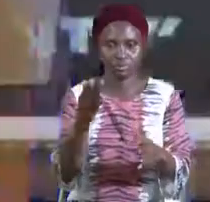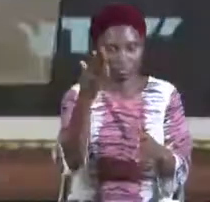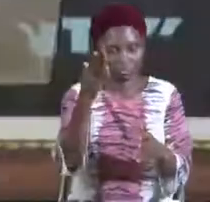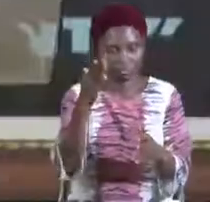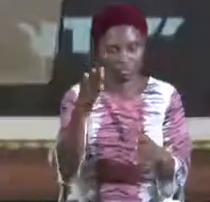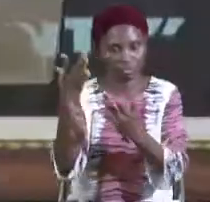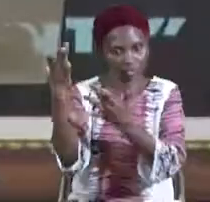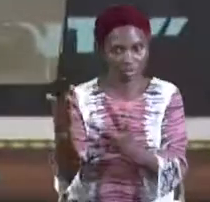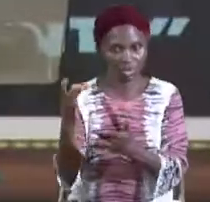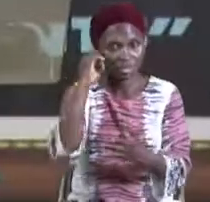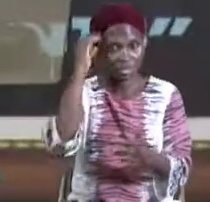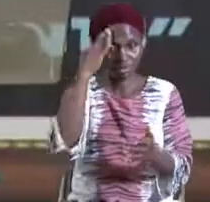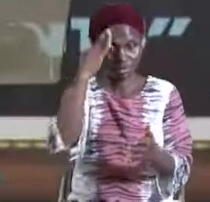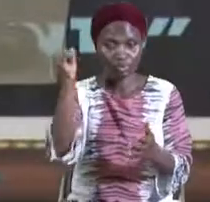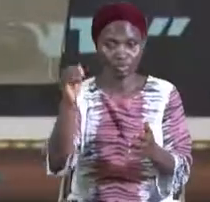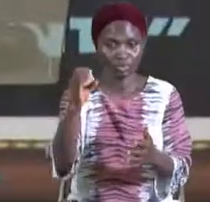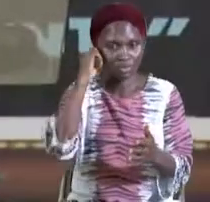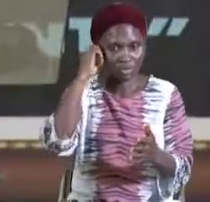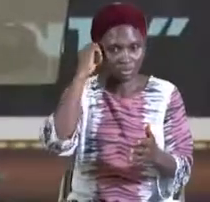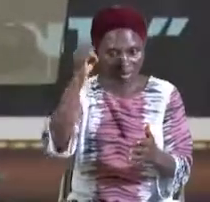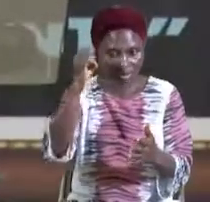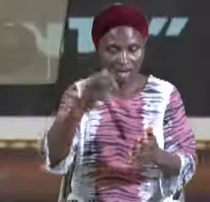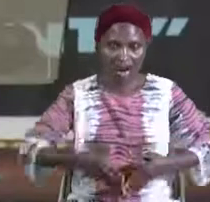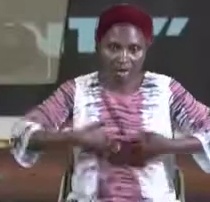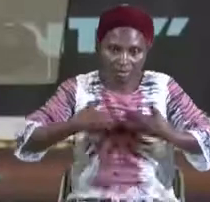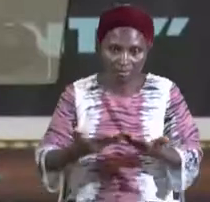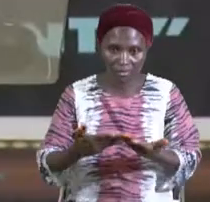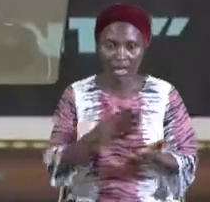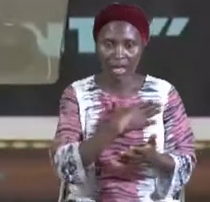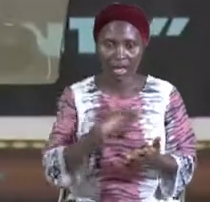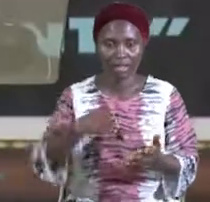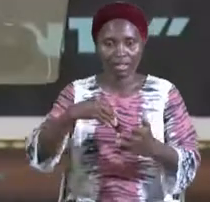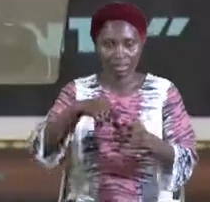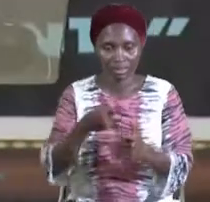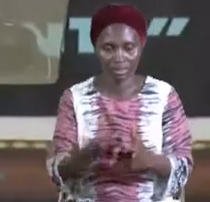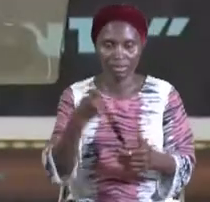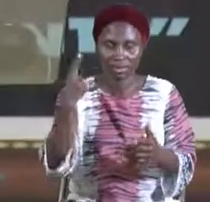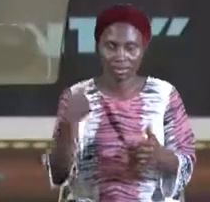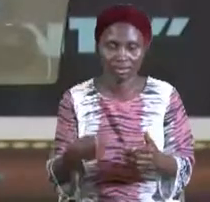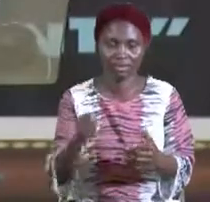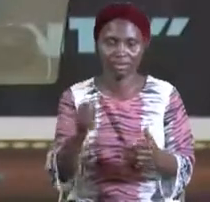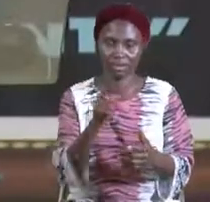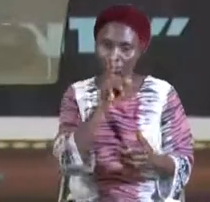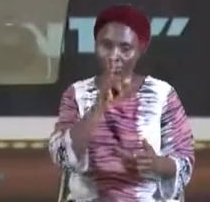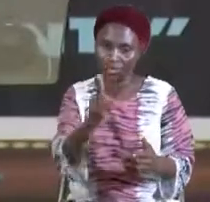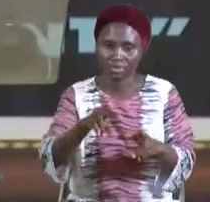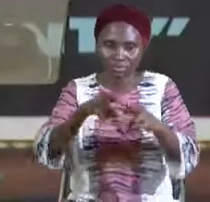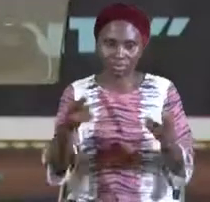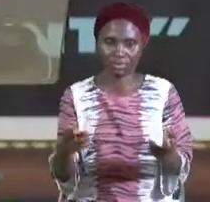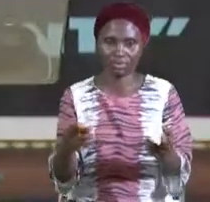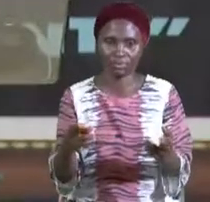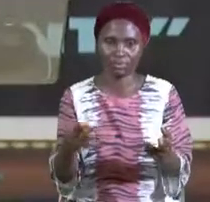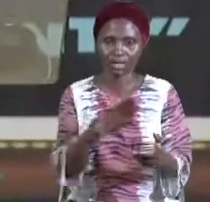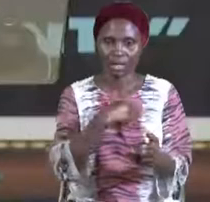connaissait. Alors, il a confessé. Et il a donné une révélation convaincante de la vérité spirituelle. Maintenant,